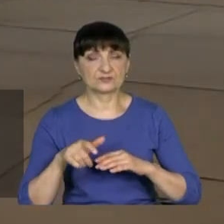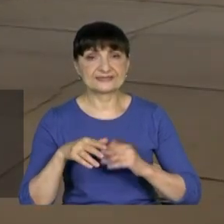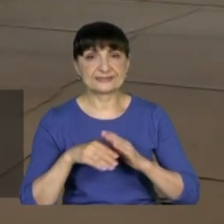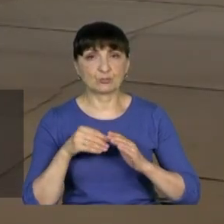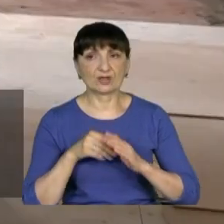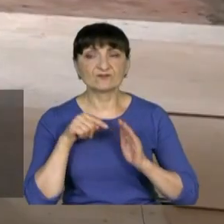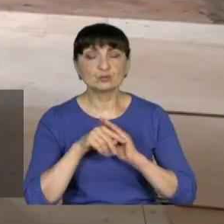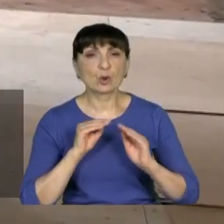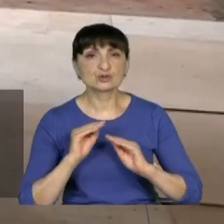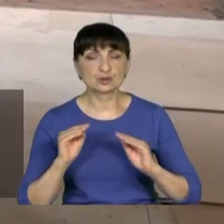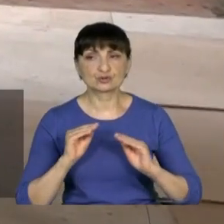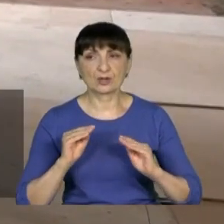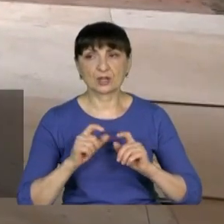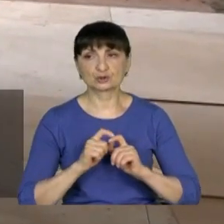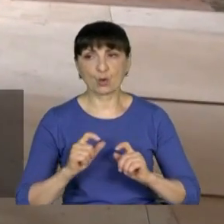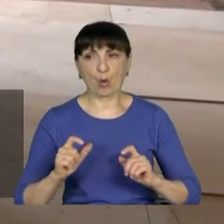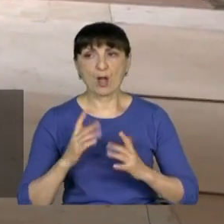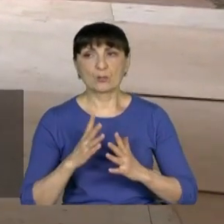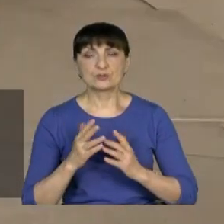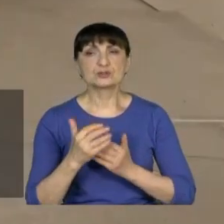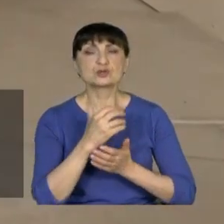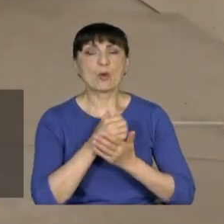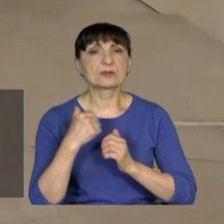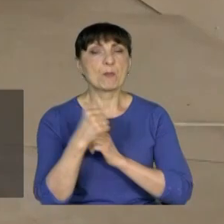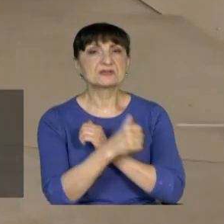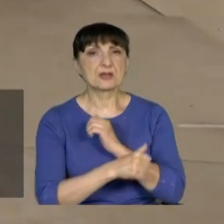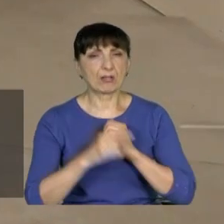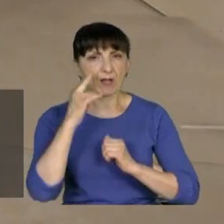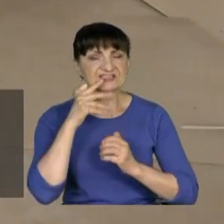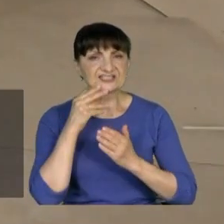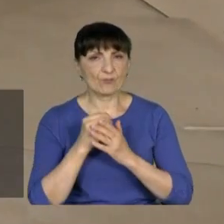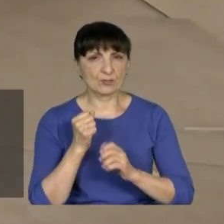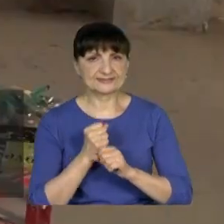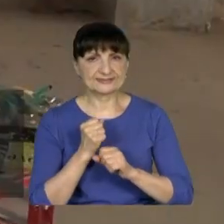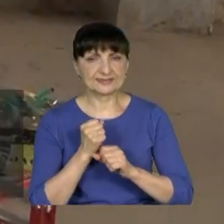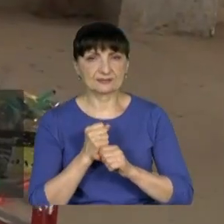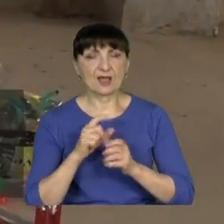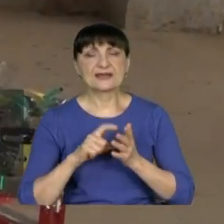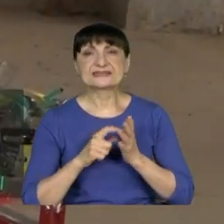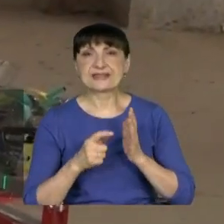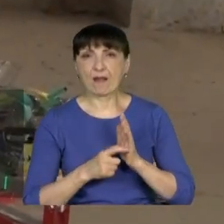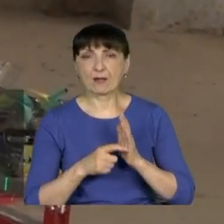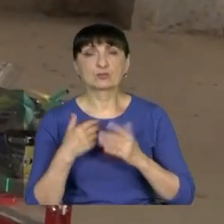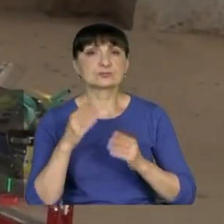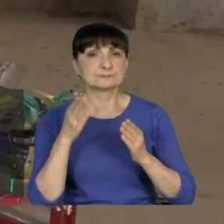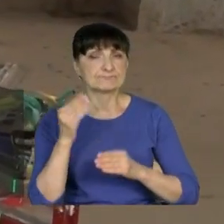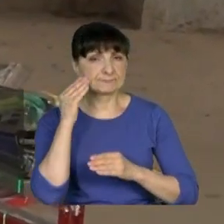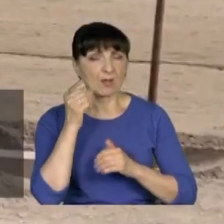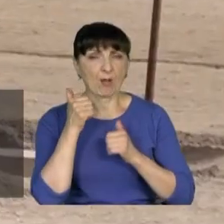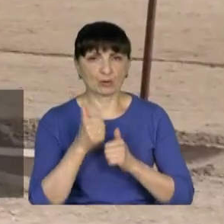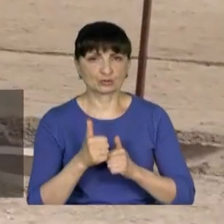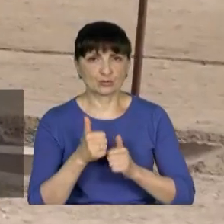внутреннее оснащение объектов образования будет собрано из материалов казахстанского производства в цехе, зарекомендованном на рынке